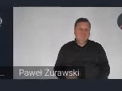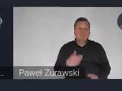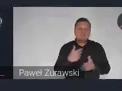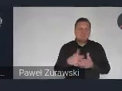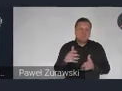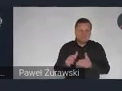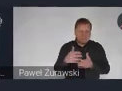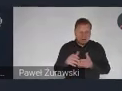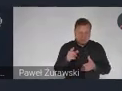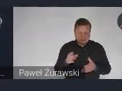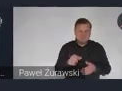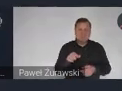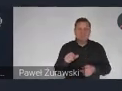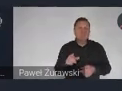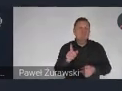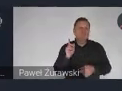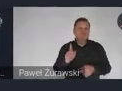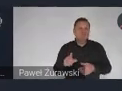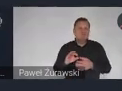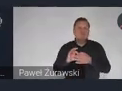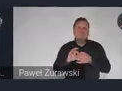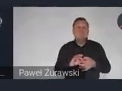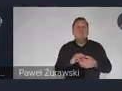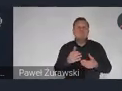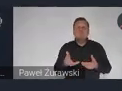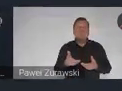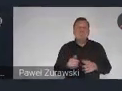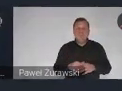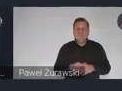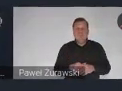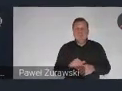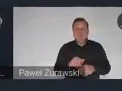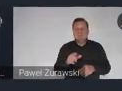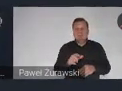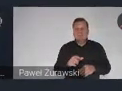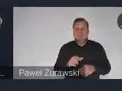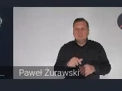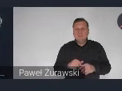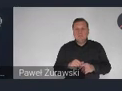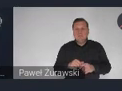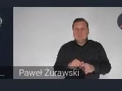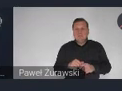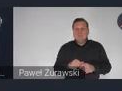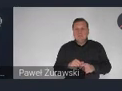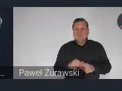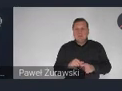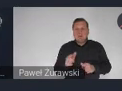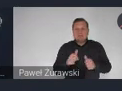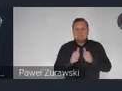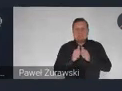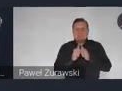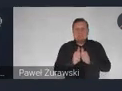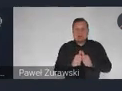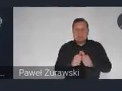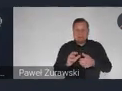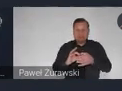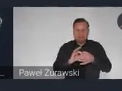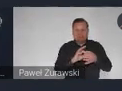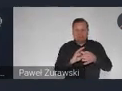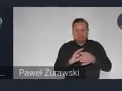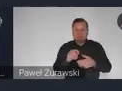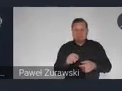czy dany wydatek musi mieć bezpośredni związek z realizacją zadania z